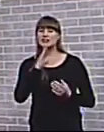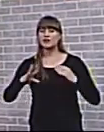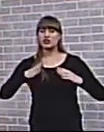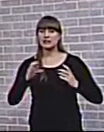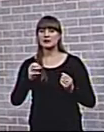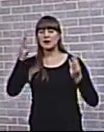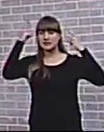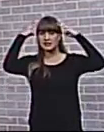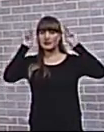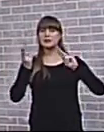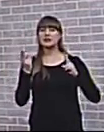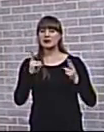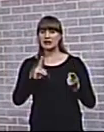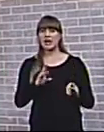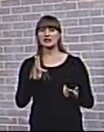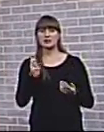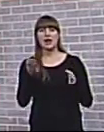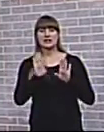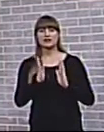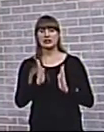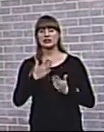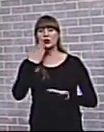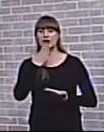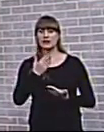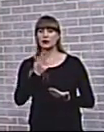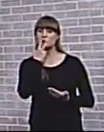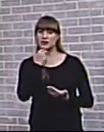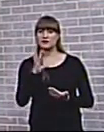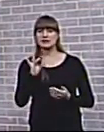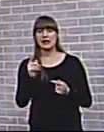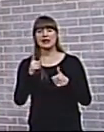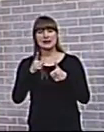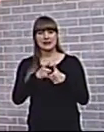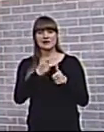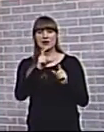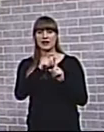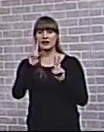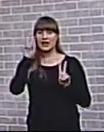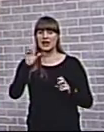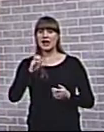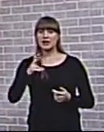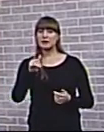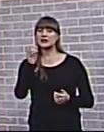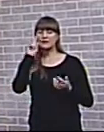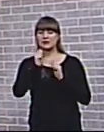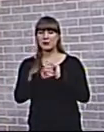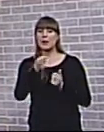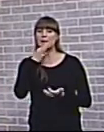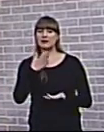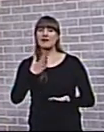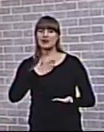занимается современными танцами. Оставалось только на льду приноровиться и название элементов запомнить. Понравилась мне